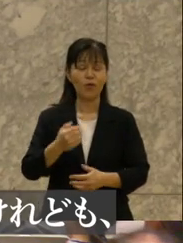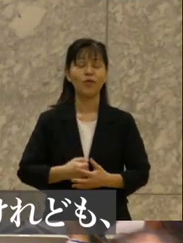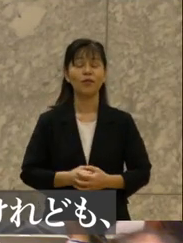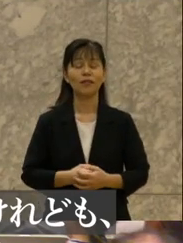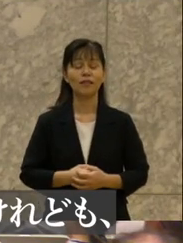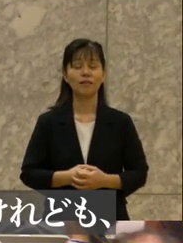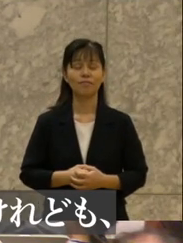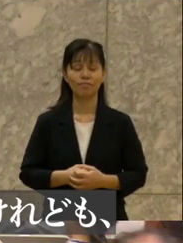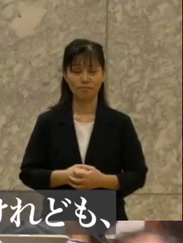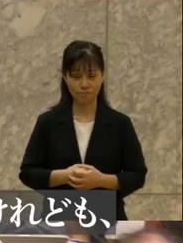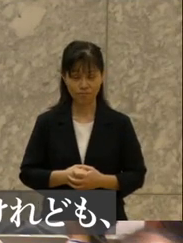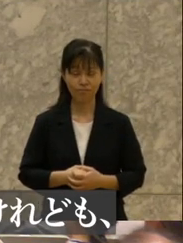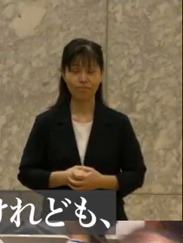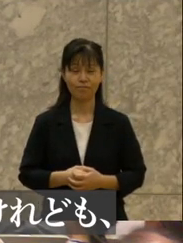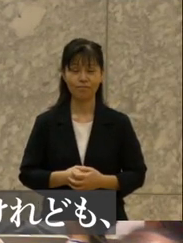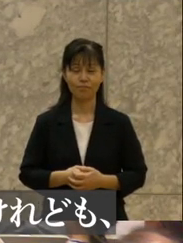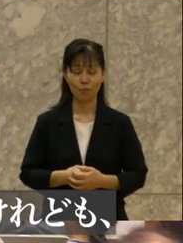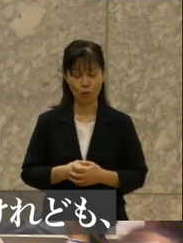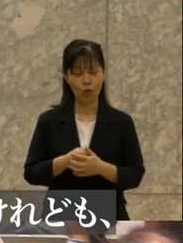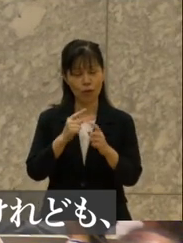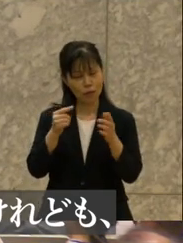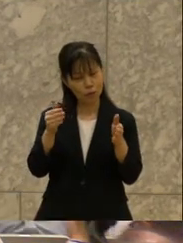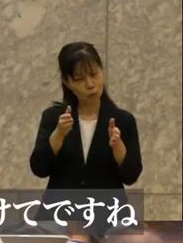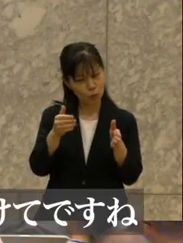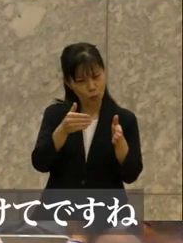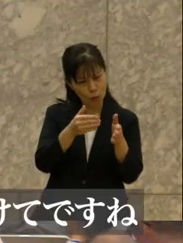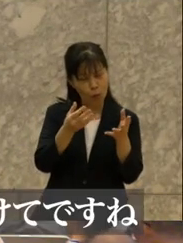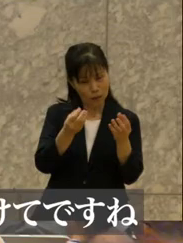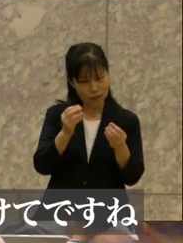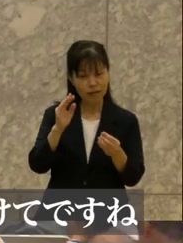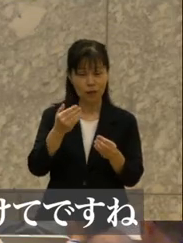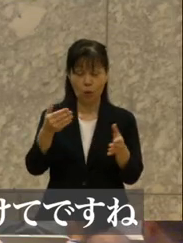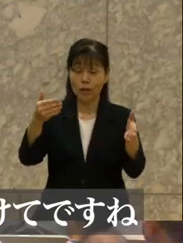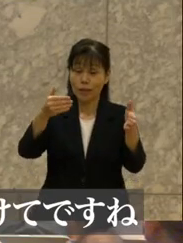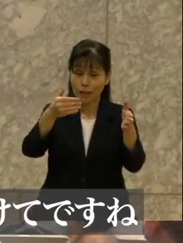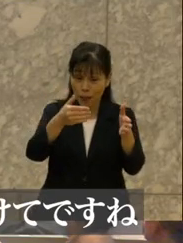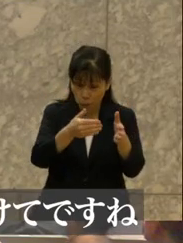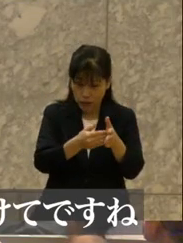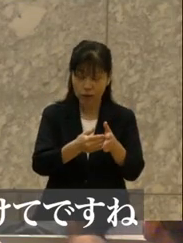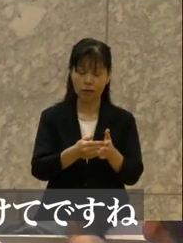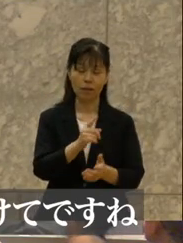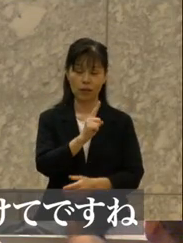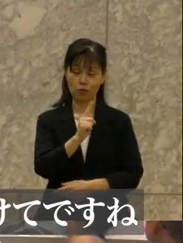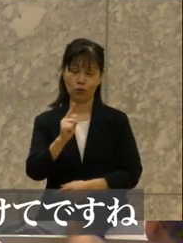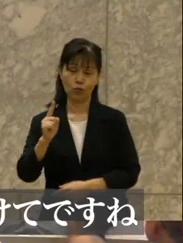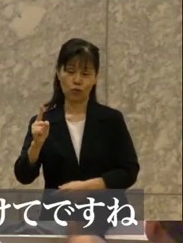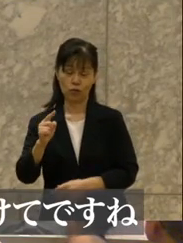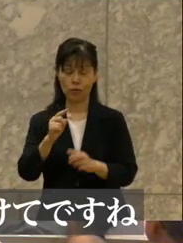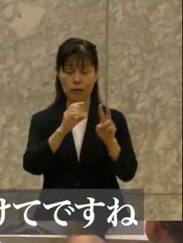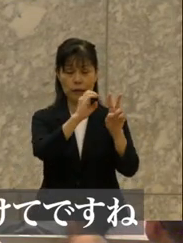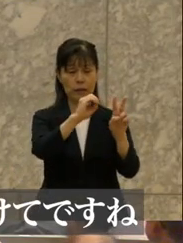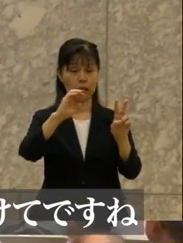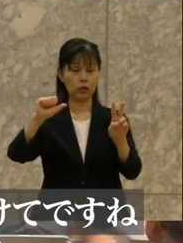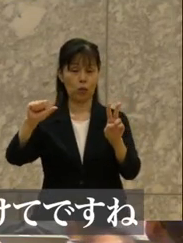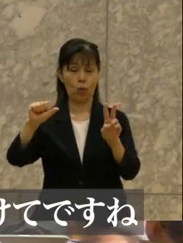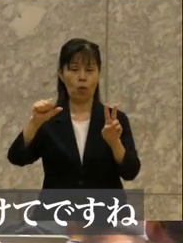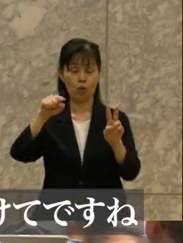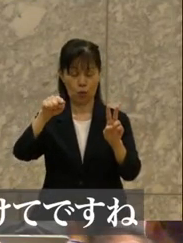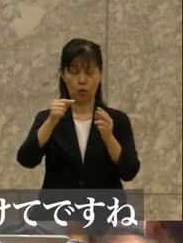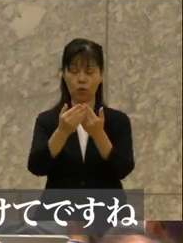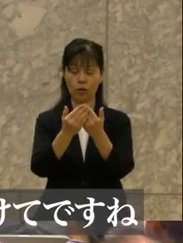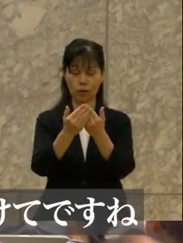これ以上時間を使うことはできませんけれどもですね最後に一言ずつですねこの2025年の